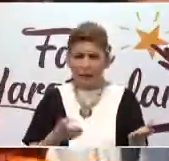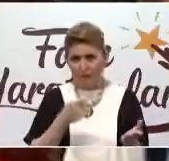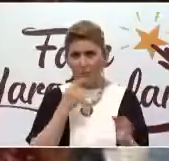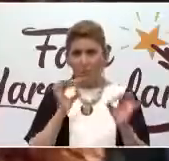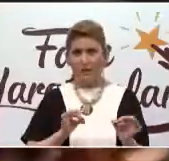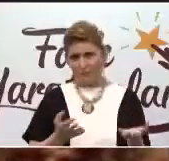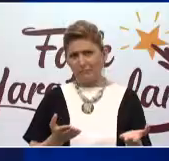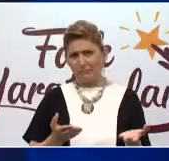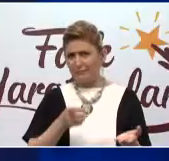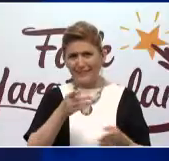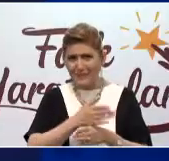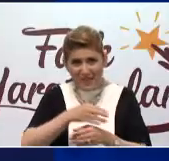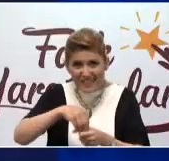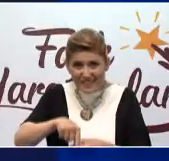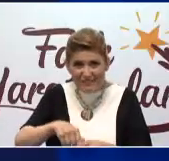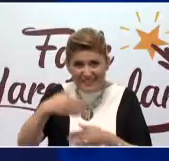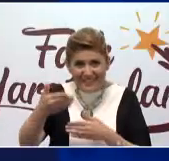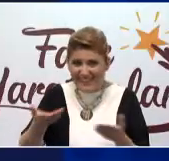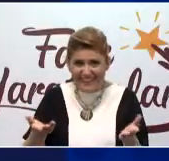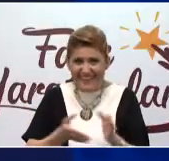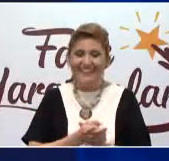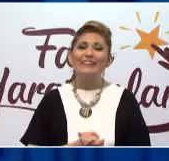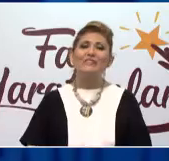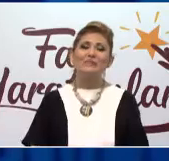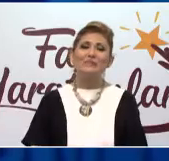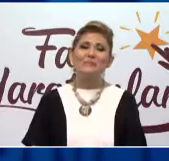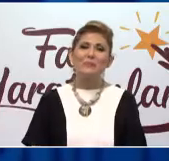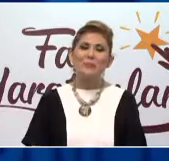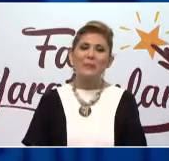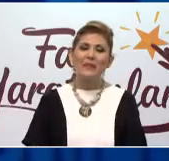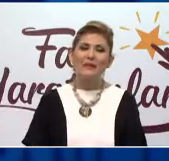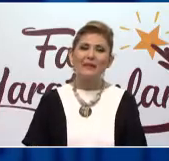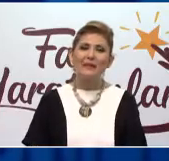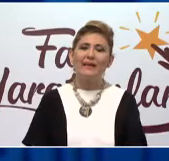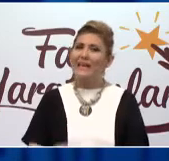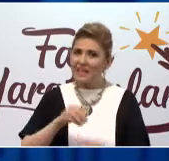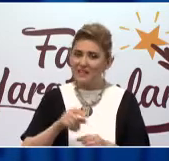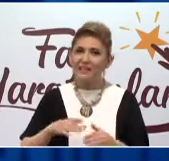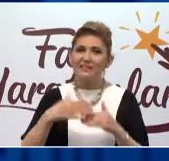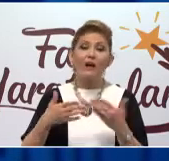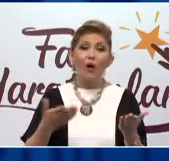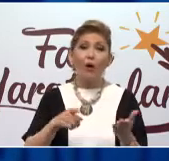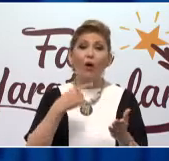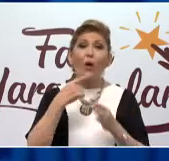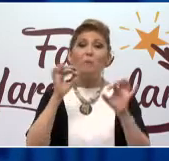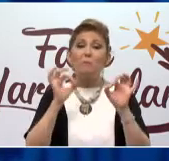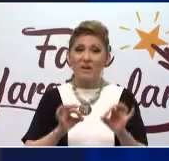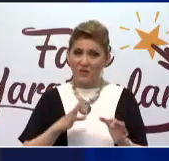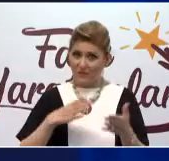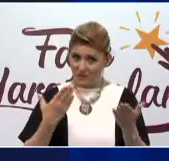Memleket nere diye başlar o. İçinden mi? İkinci soru bu ya. O çok belirleyici bir şey ya. İçinden mi dışından mı? İşte oradan başlayan bir şey var